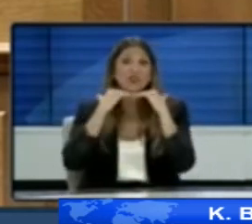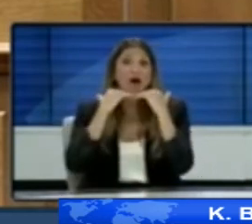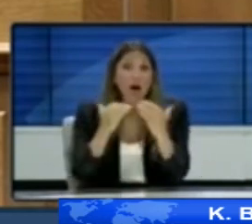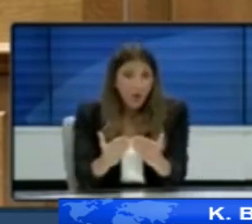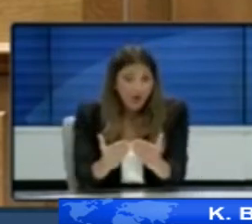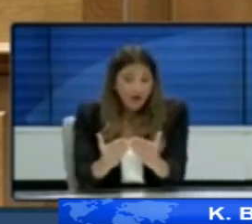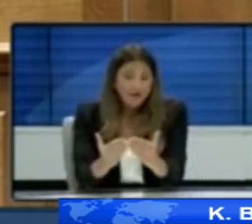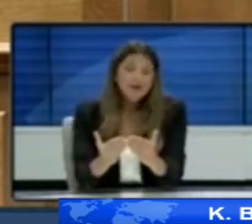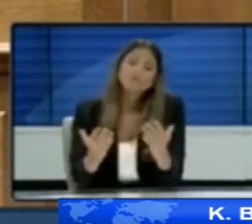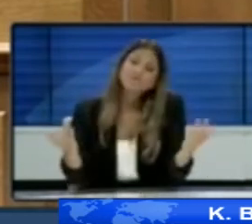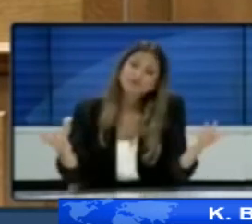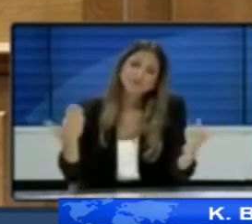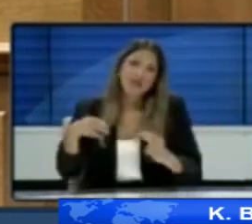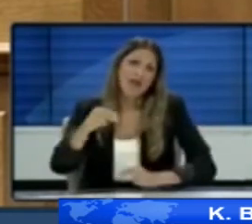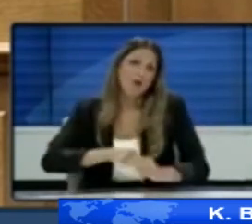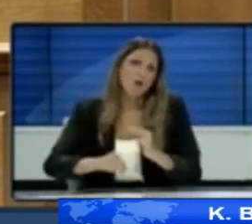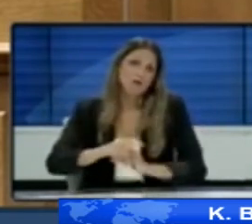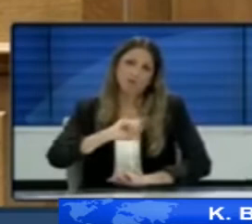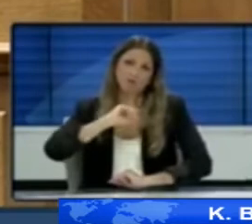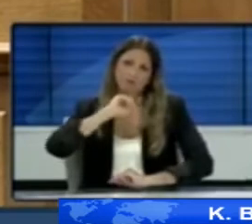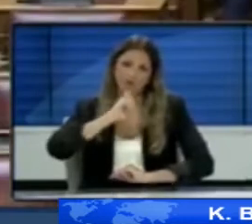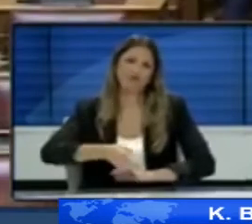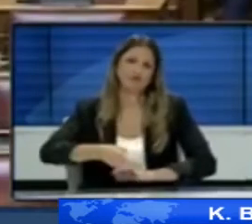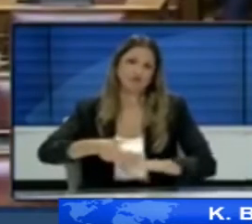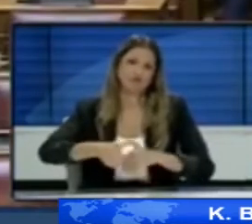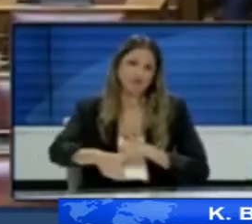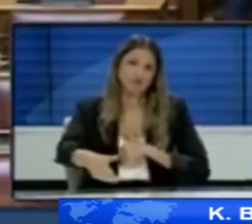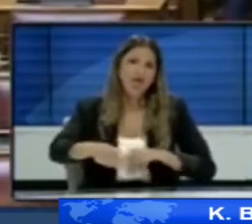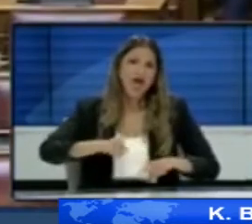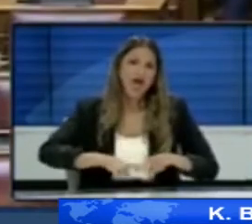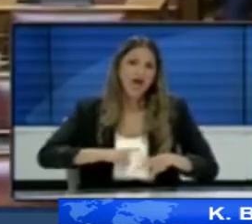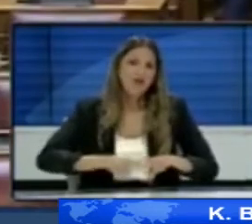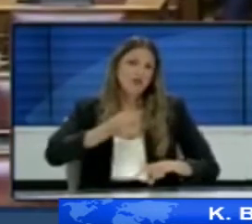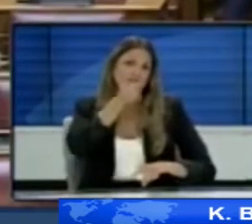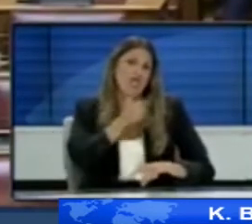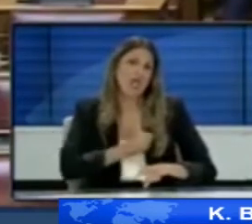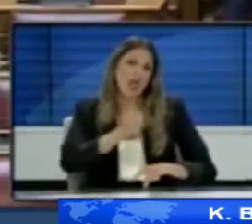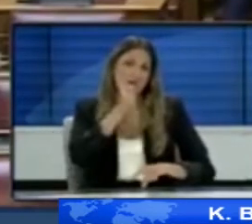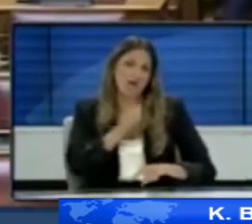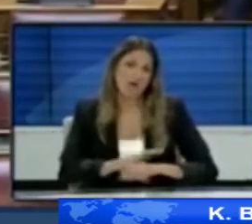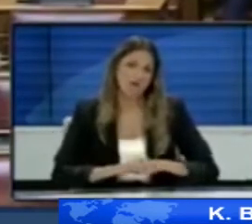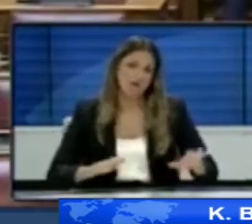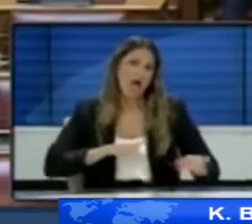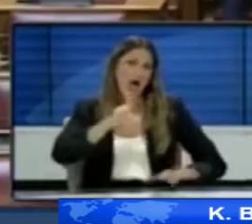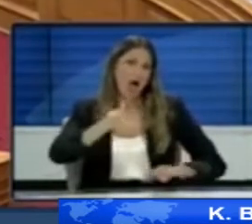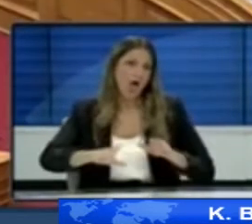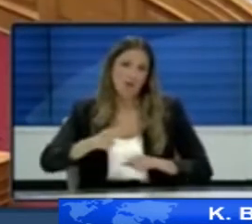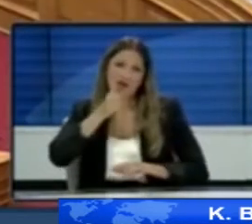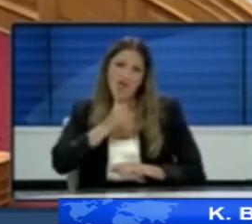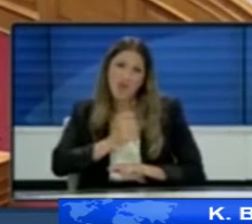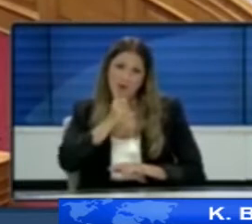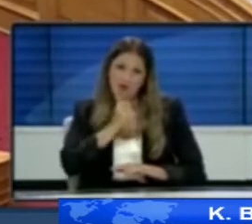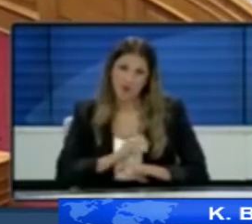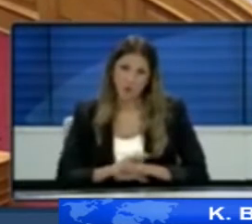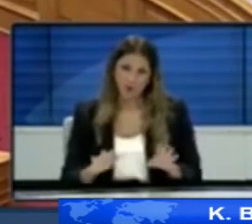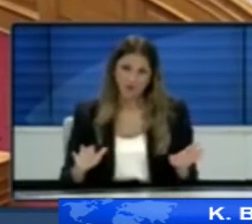δεν μπορείτε να κυβερνήσετε, οδηγήστε τη χώρα σε εκλογές για να τελειώνει η βάσανα, αυτό το βάσανο των Ελλήνων πολιτών. Συνεχίστε